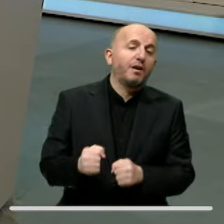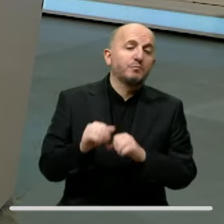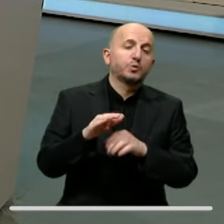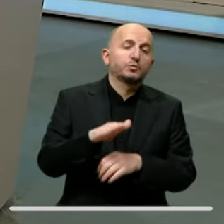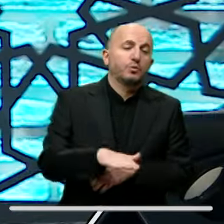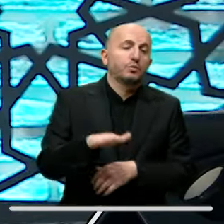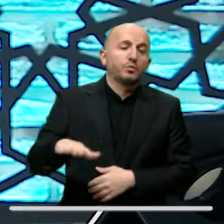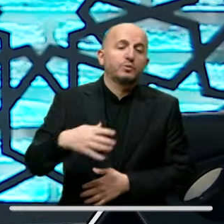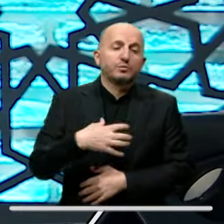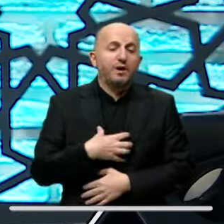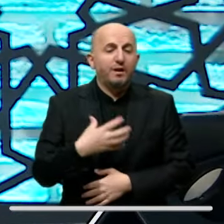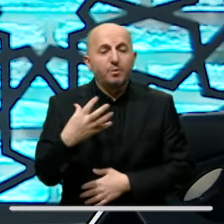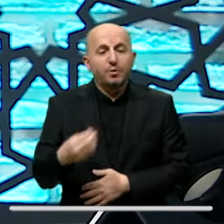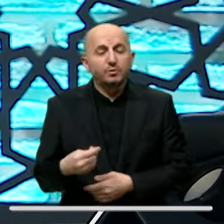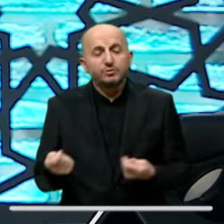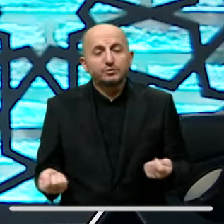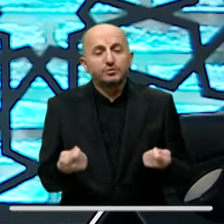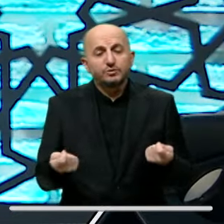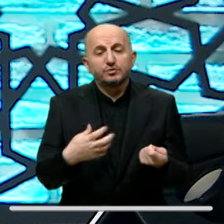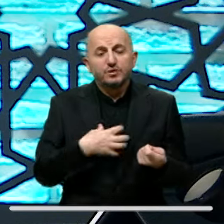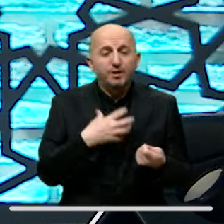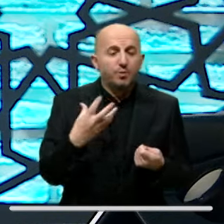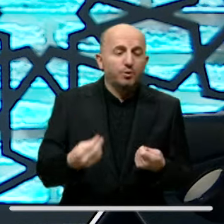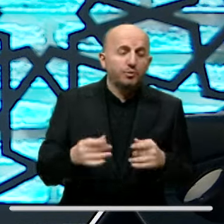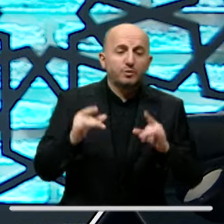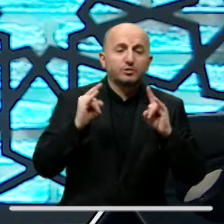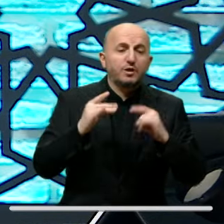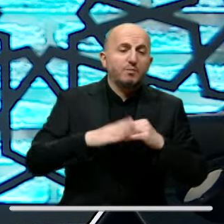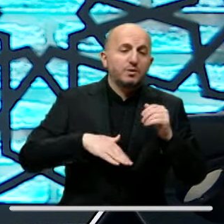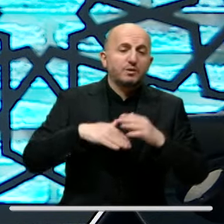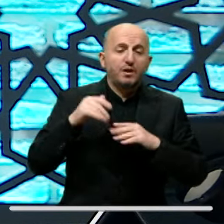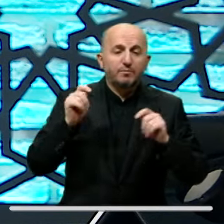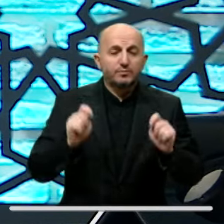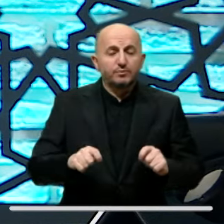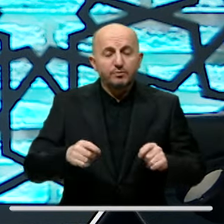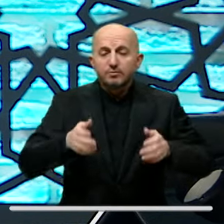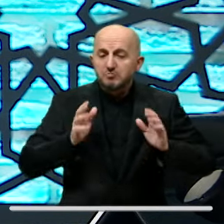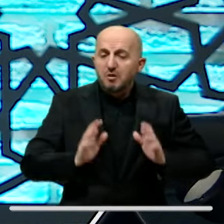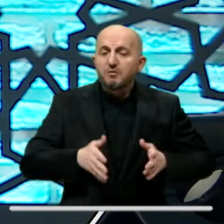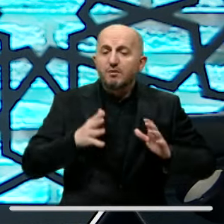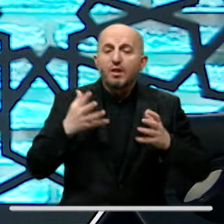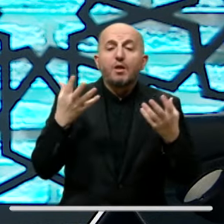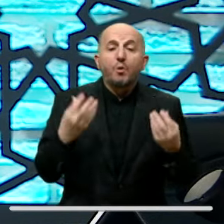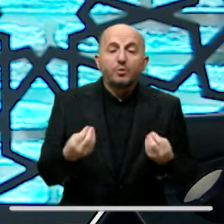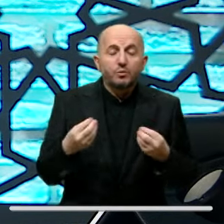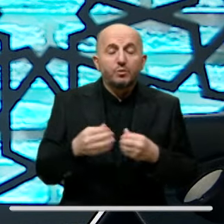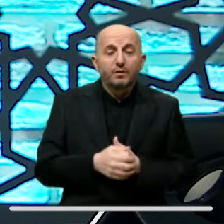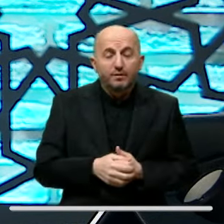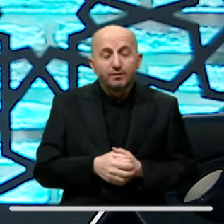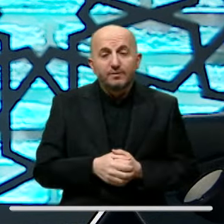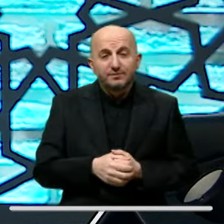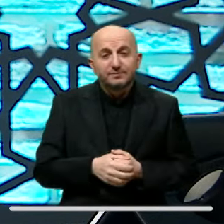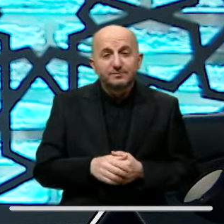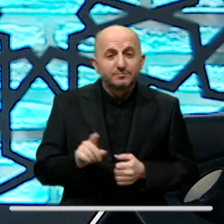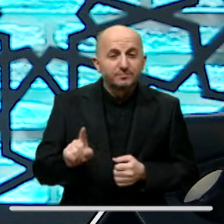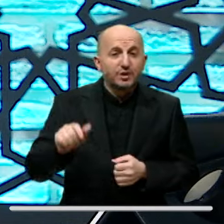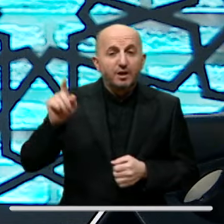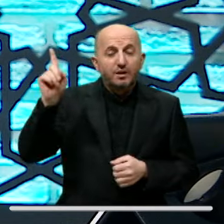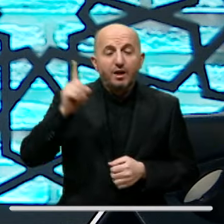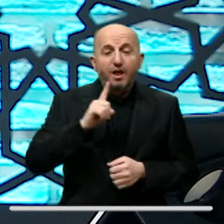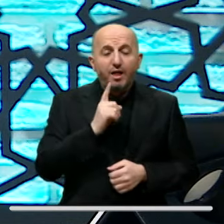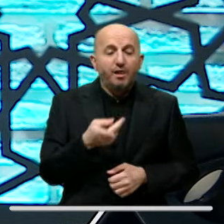çocuk sahibi oluyorlar, iş sahibi oluyorlar, cami yaptırıyorlar, ibadethaneleri oluyor. Haliyle bir gün emri hak